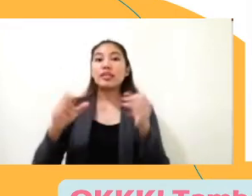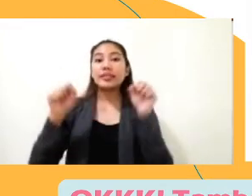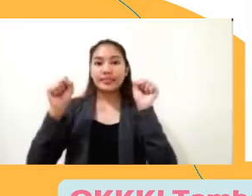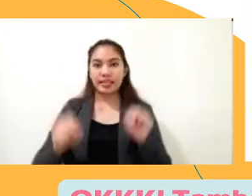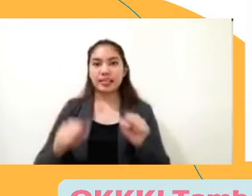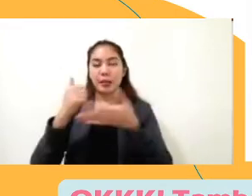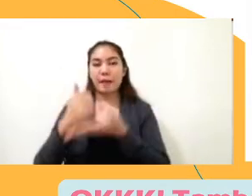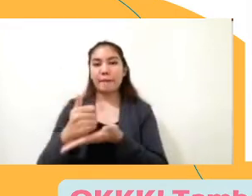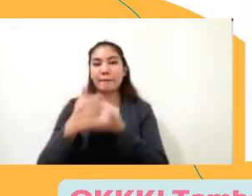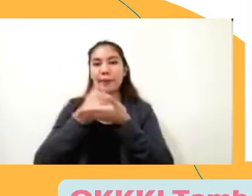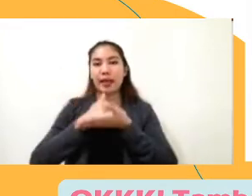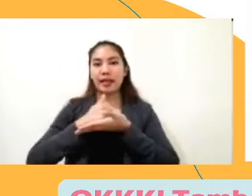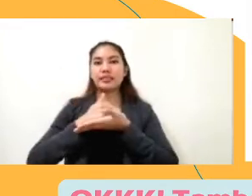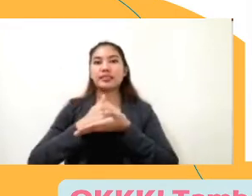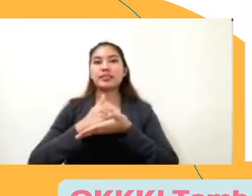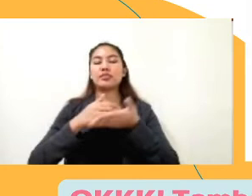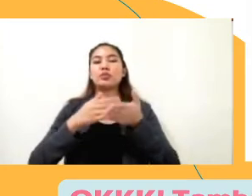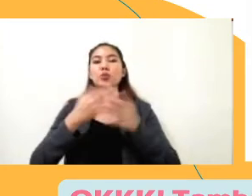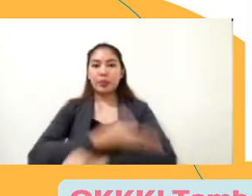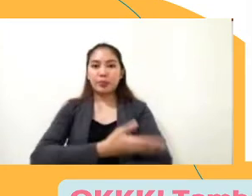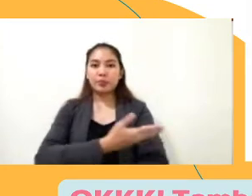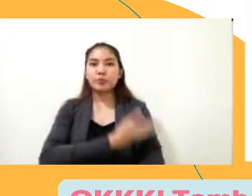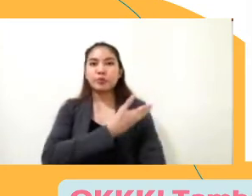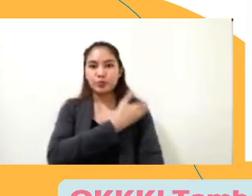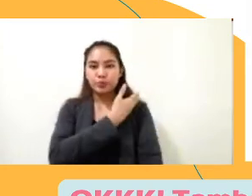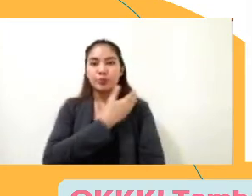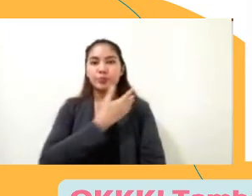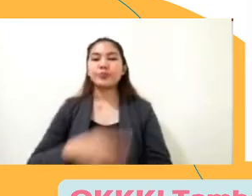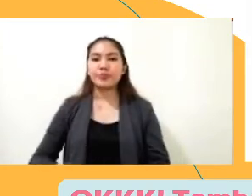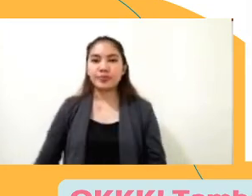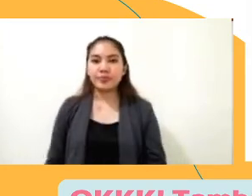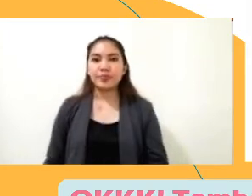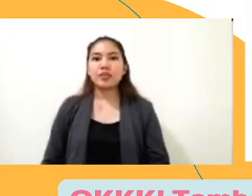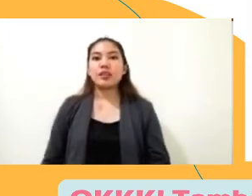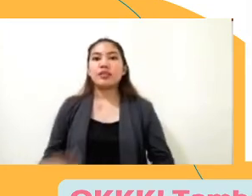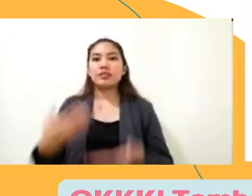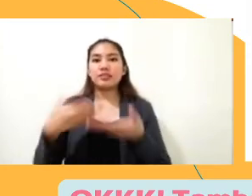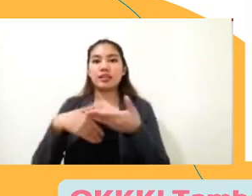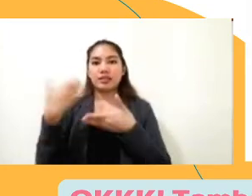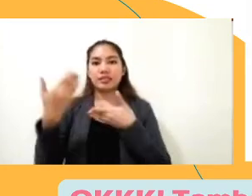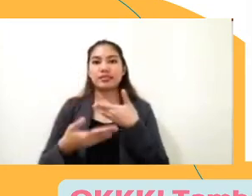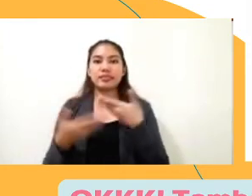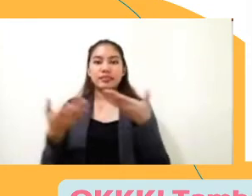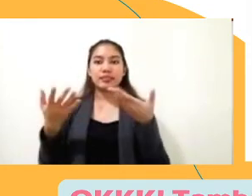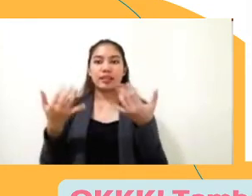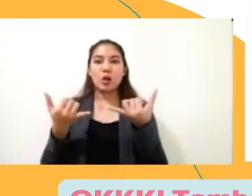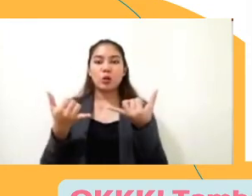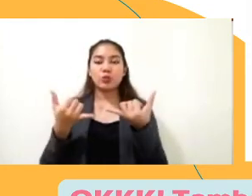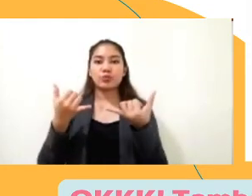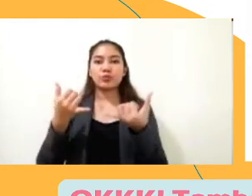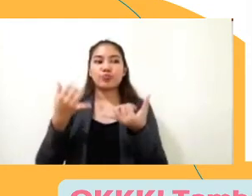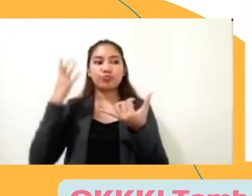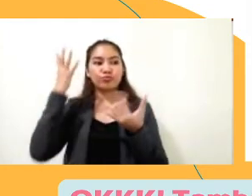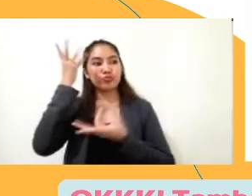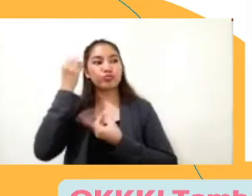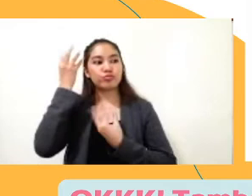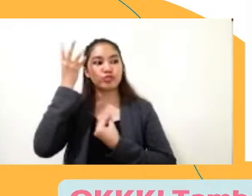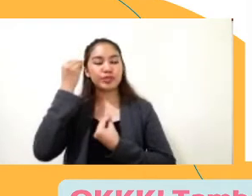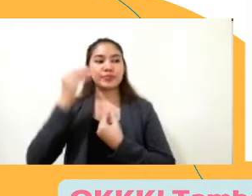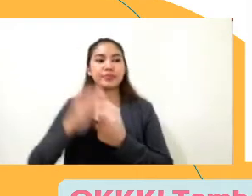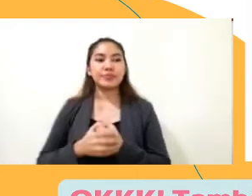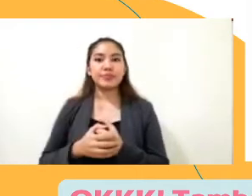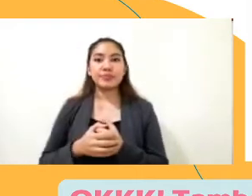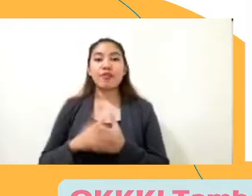na pagyabong. So mapunta na tayo sa ating pagninilay. Para sa ating unang tanong, okay,